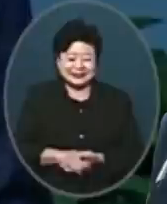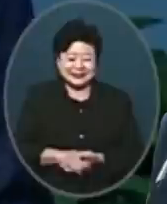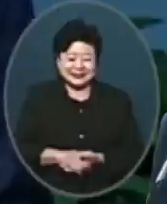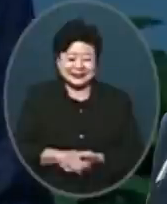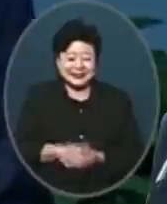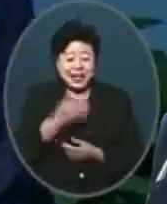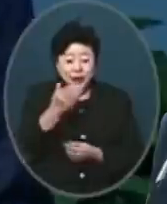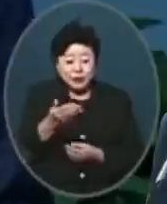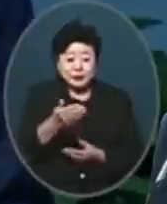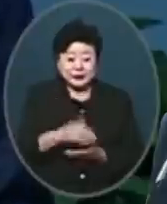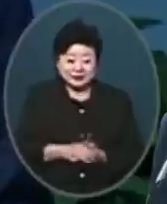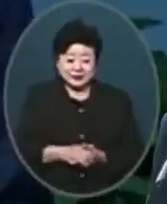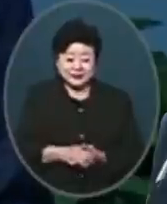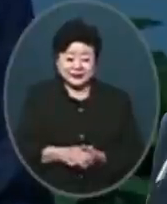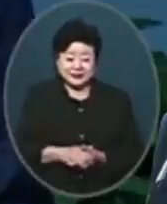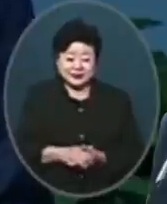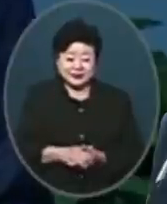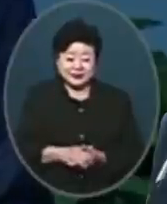여러분은